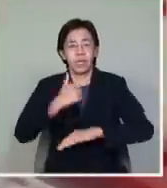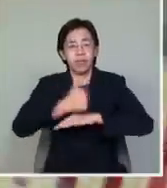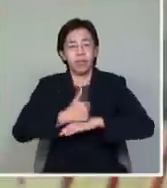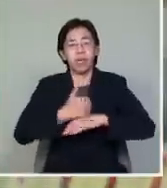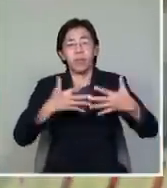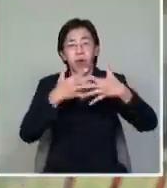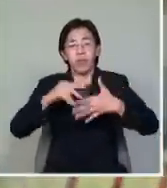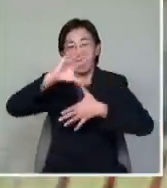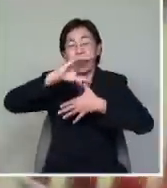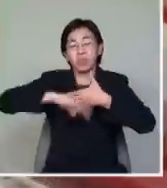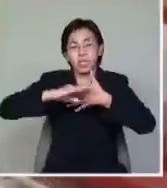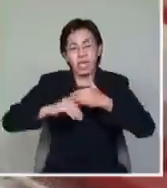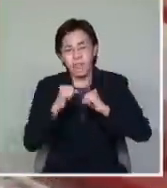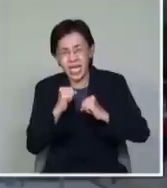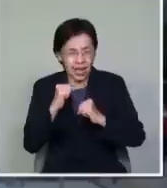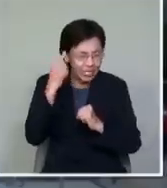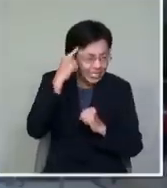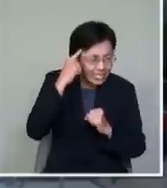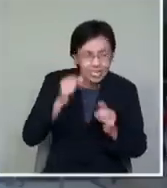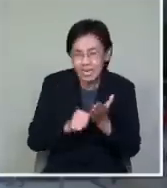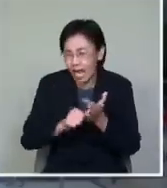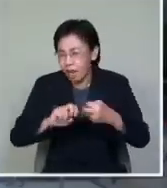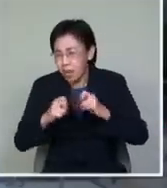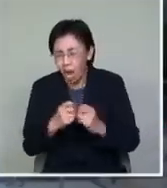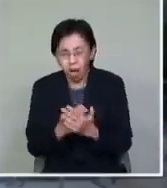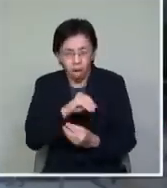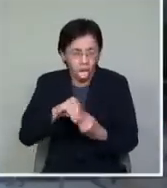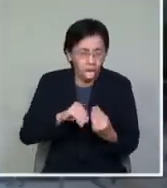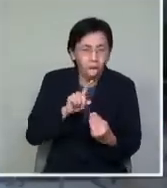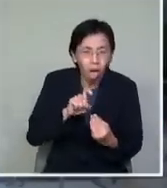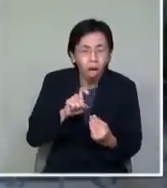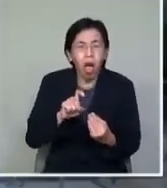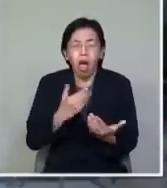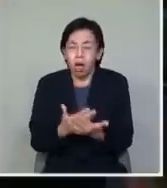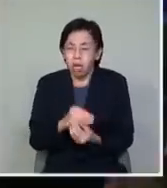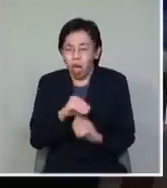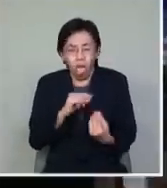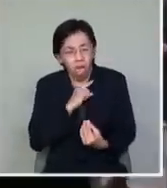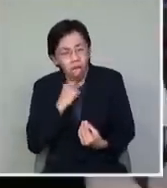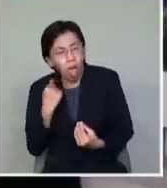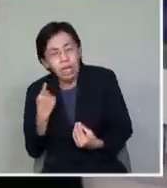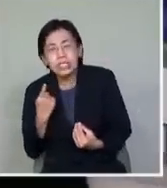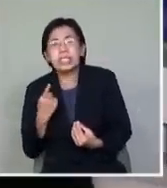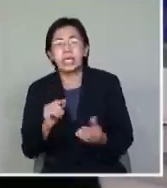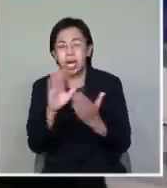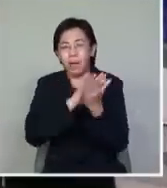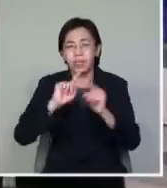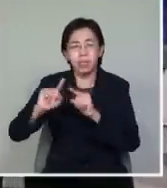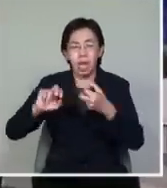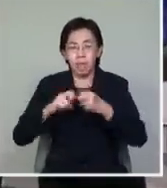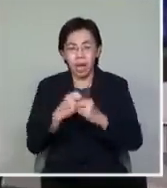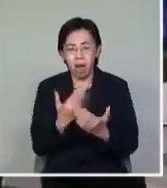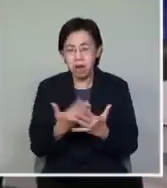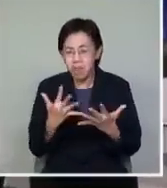มริกากำลังพยายามอย่างหนักในการลดผลกระทบทางด้านเศรษฐกิจจากการระบาดของไวรัสร้ายตัวนี้จุดชนวนให้หลายประเทศประสบปัญห